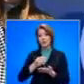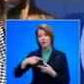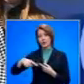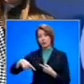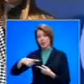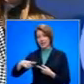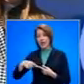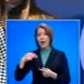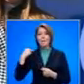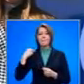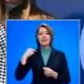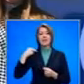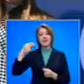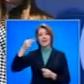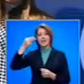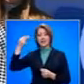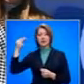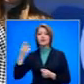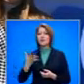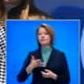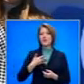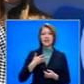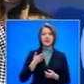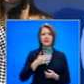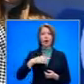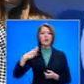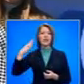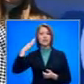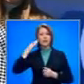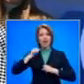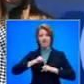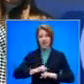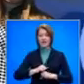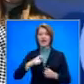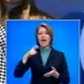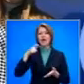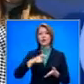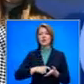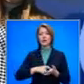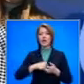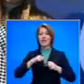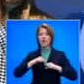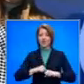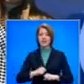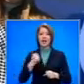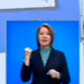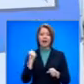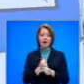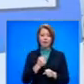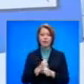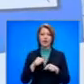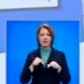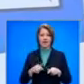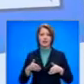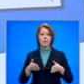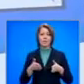и президентската институция да изисква и от изпълнителната власт, и от законодателната власт да работят в тази